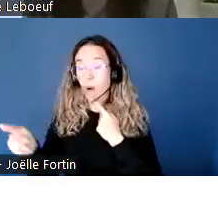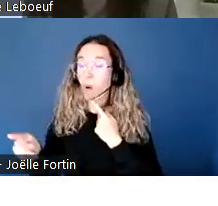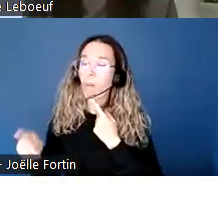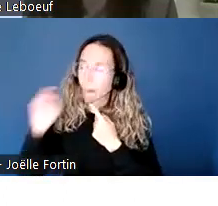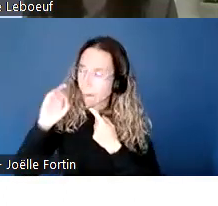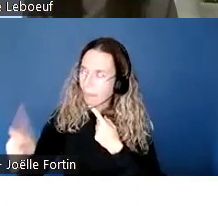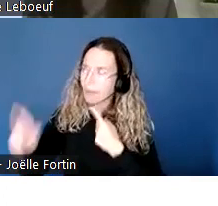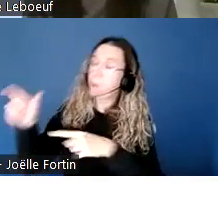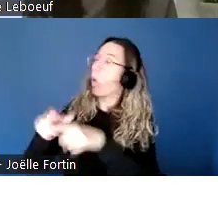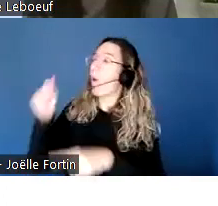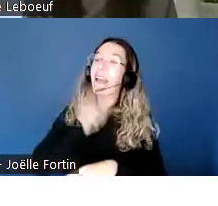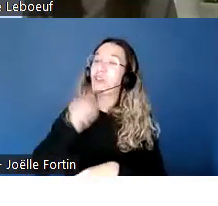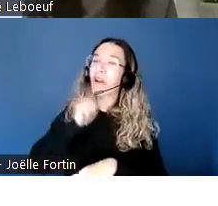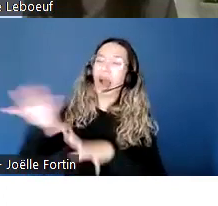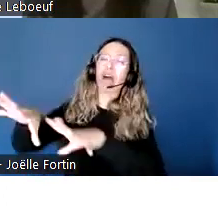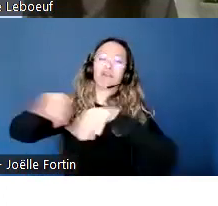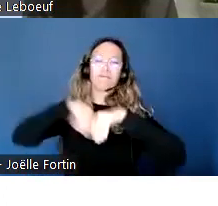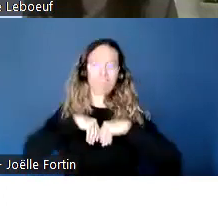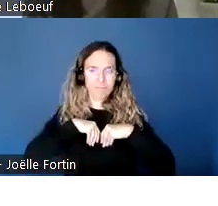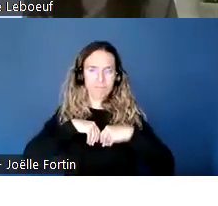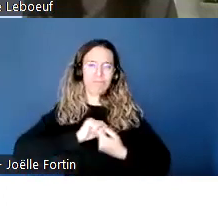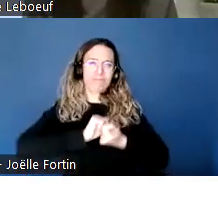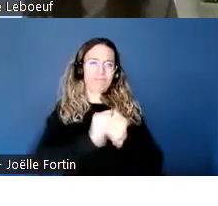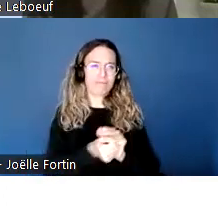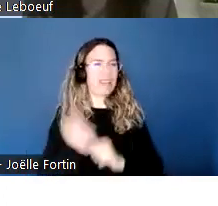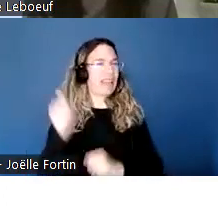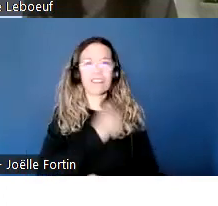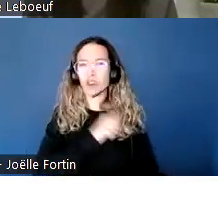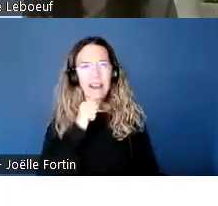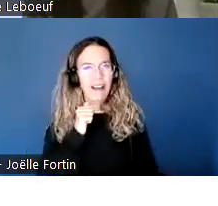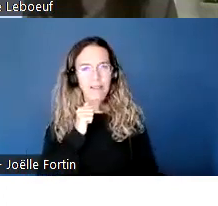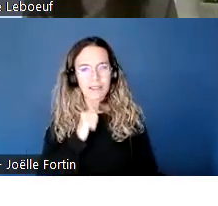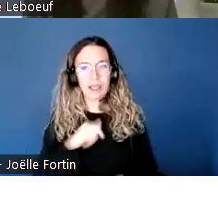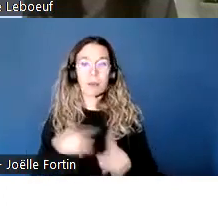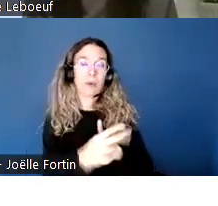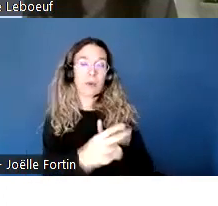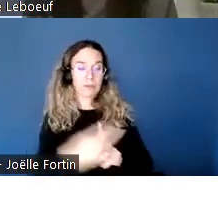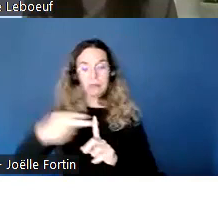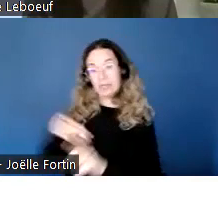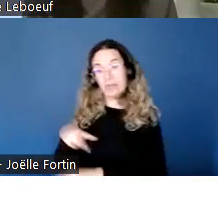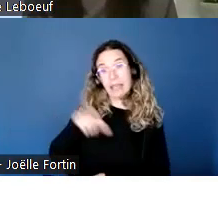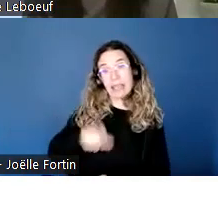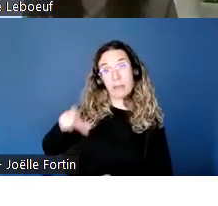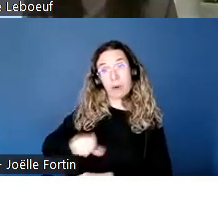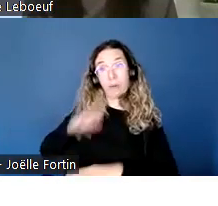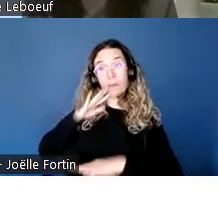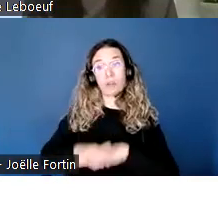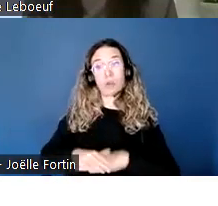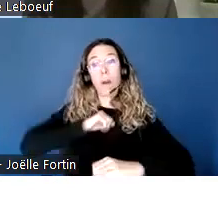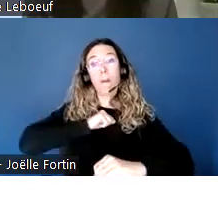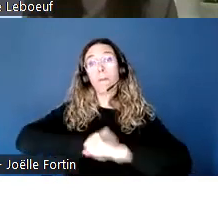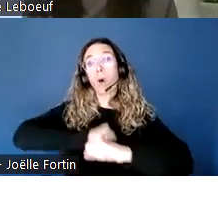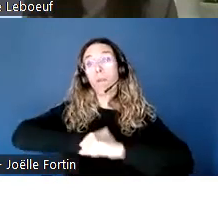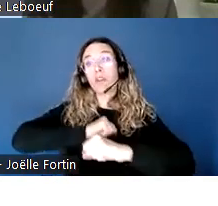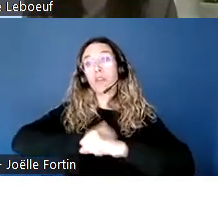prendre leur mot intolérance. Et la même chose, dans une perspective québécoise, on travaille beaucoup sur la promotion de